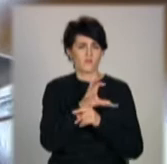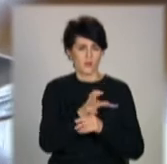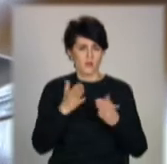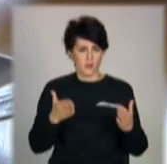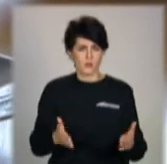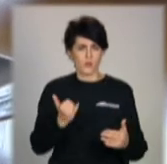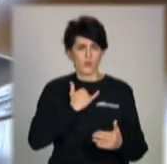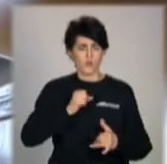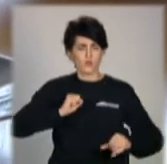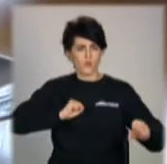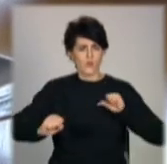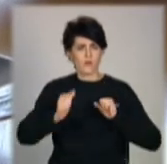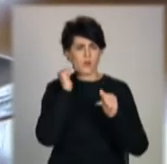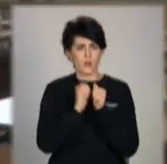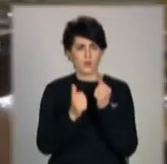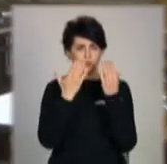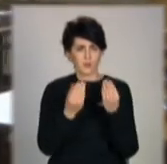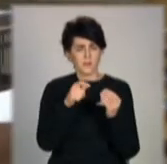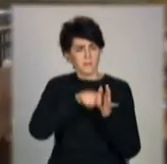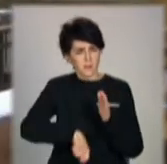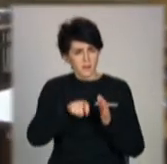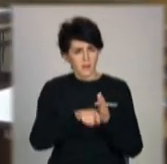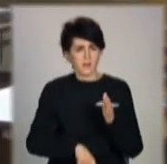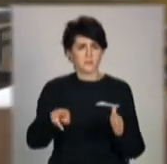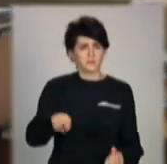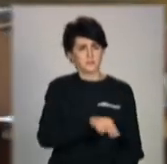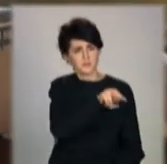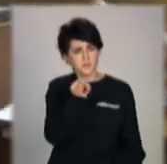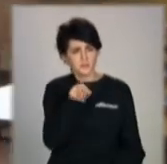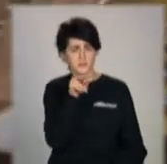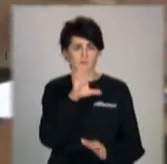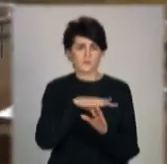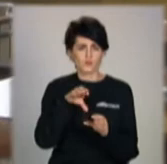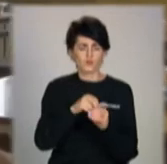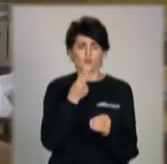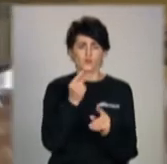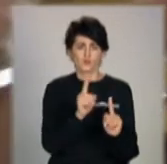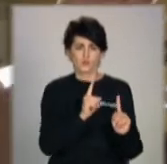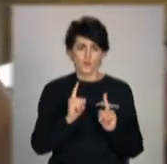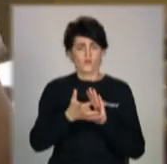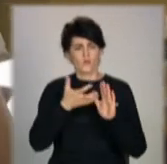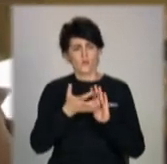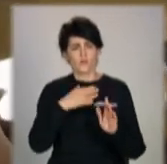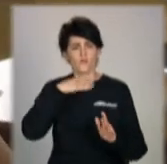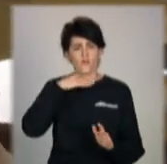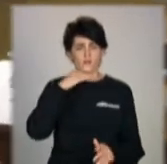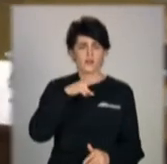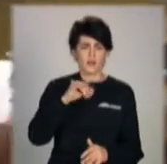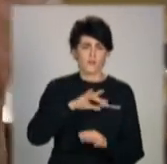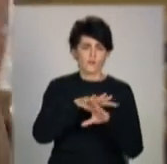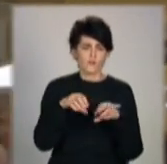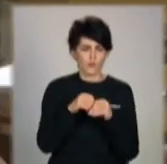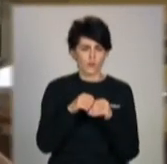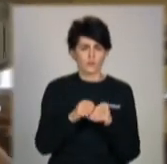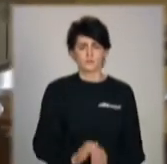Класний руководитель кожен день з ними приходить, сопровождає, дивиться. Всем ли хватило, все ли на месте,